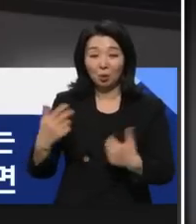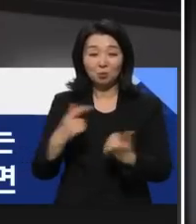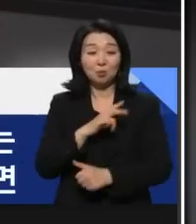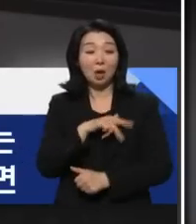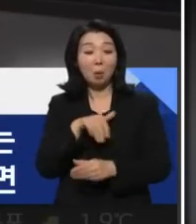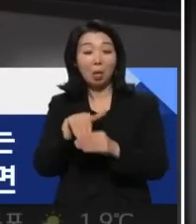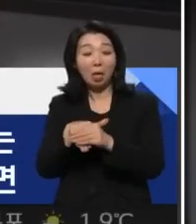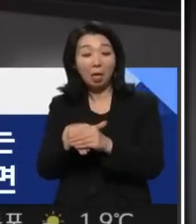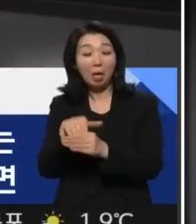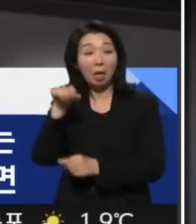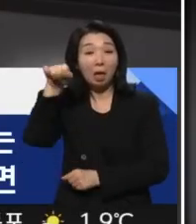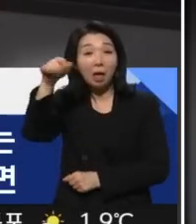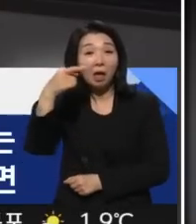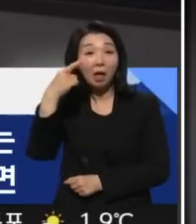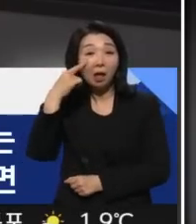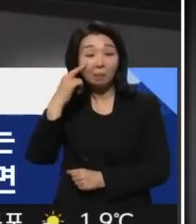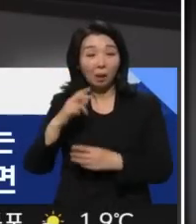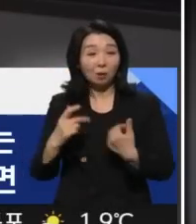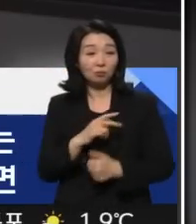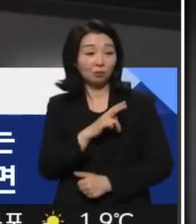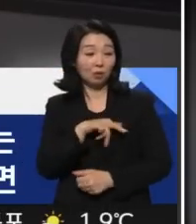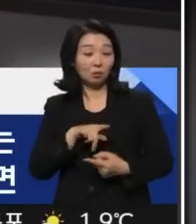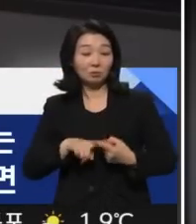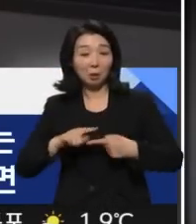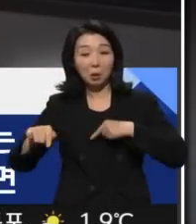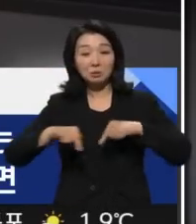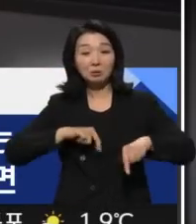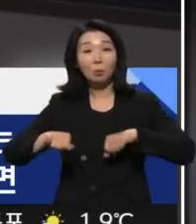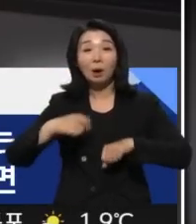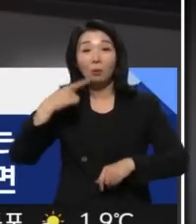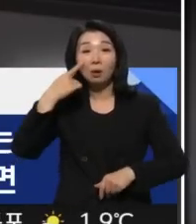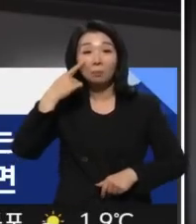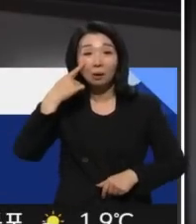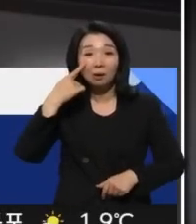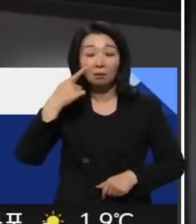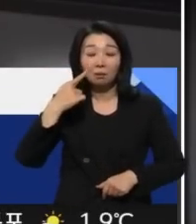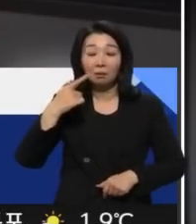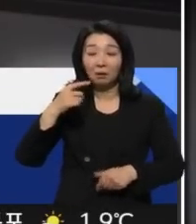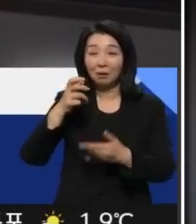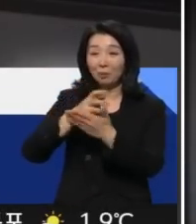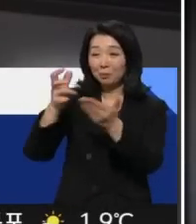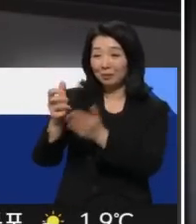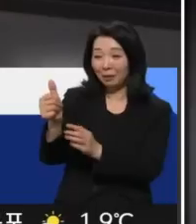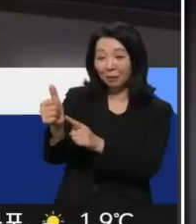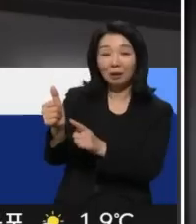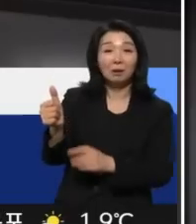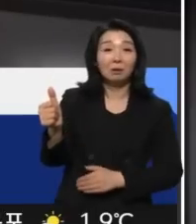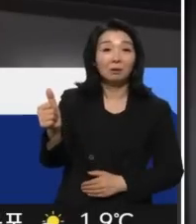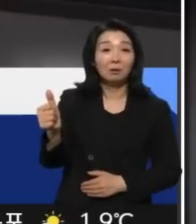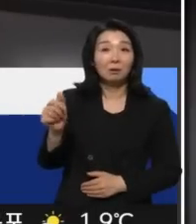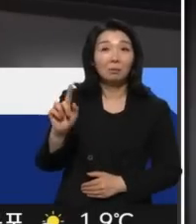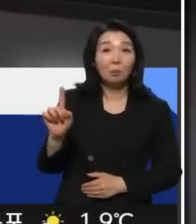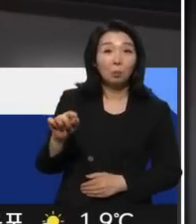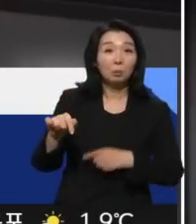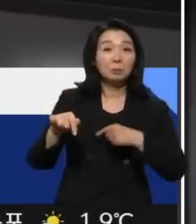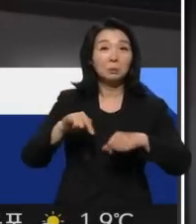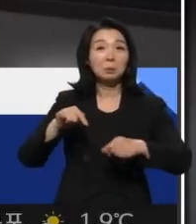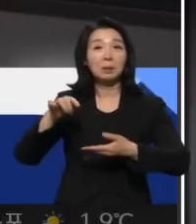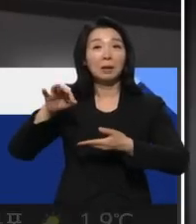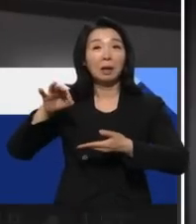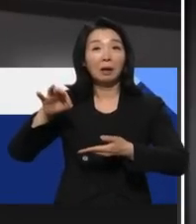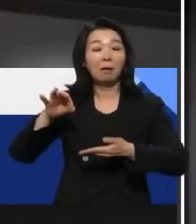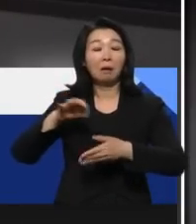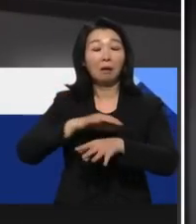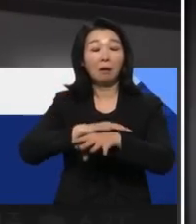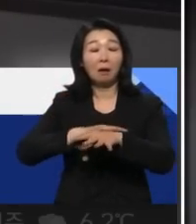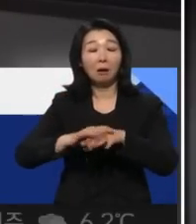하고 국회의원으로서 또 정치인으로 활동한다면 굉장히 그... 정치적 자산을